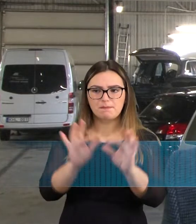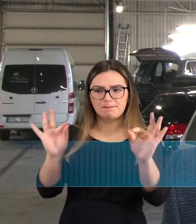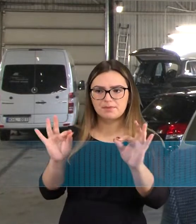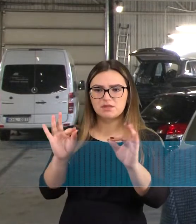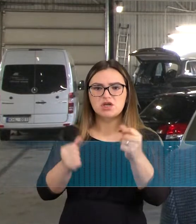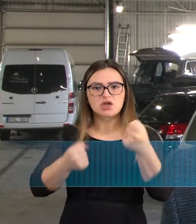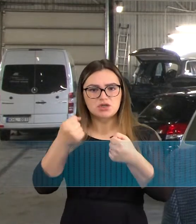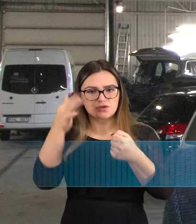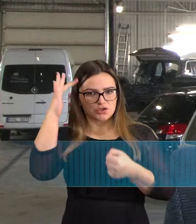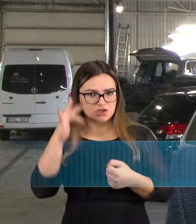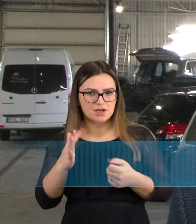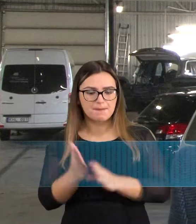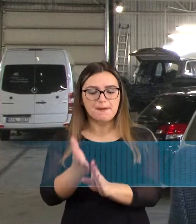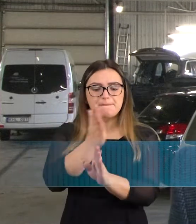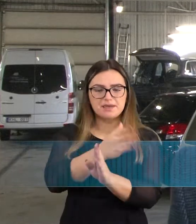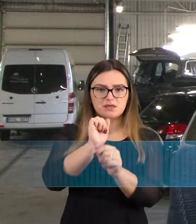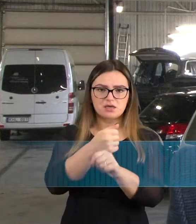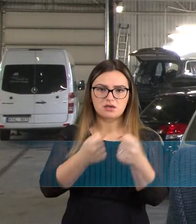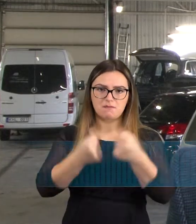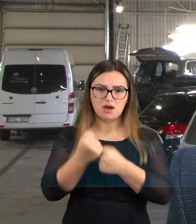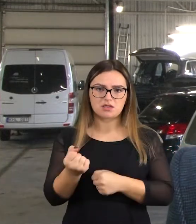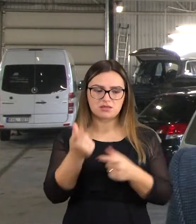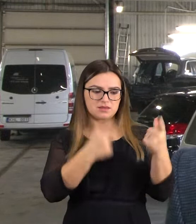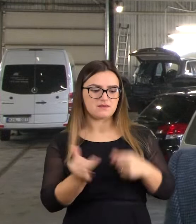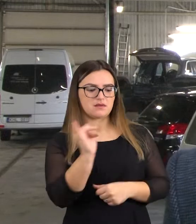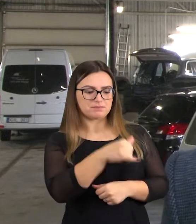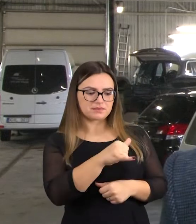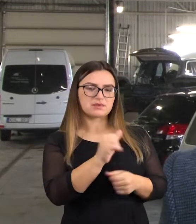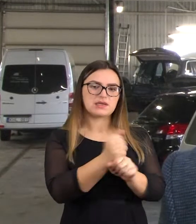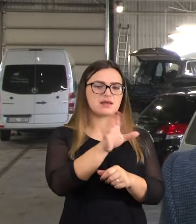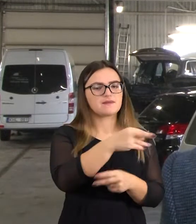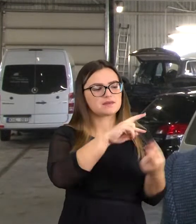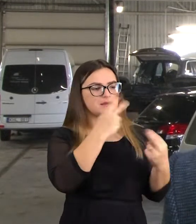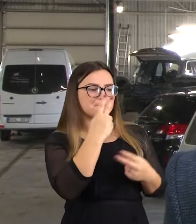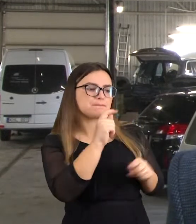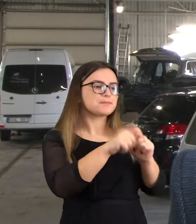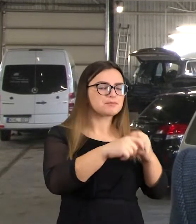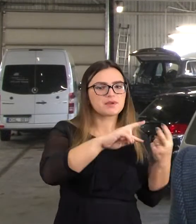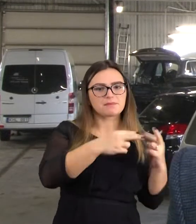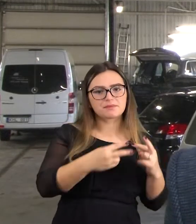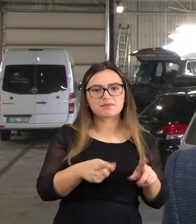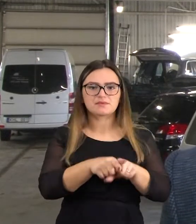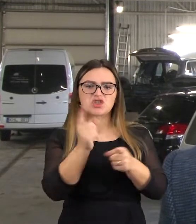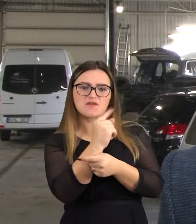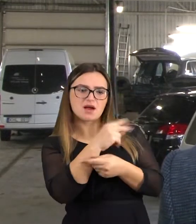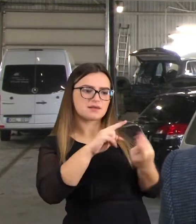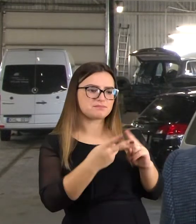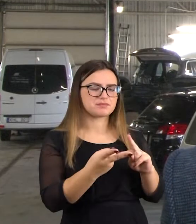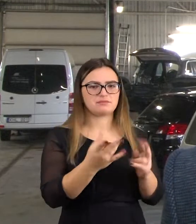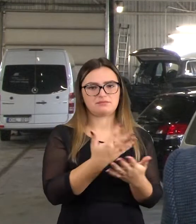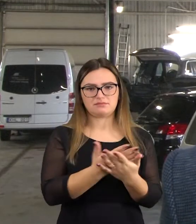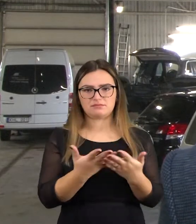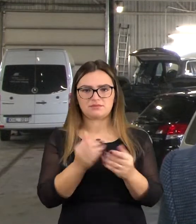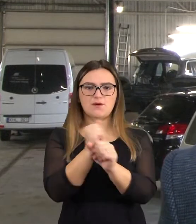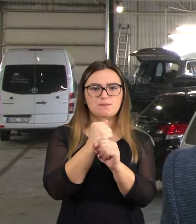žiemą, pasiruošti automobilį, pasitikrinti, ar veikia pakaitinimo žvakės dizeliniam automobiliam būtent, ar aušinimo sistema